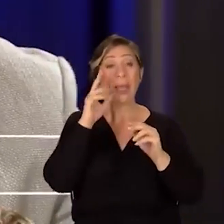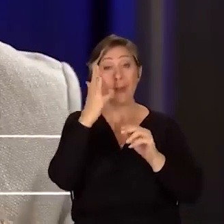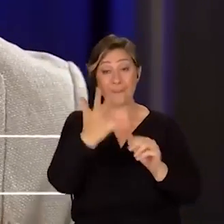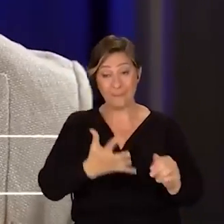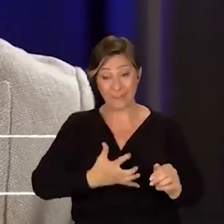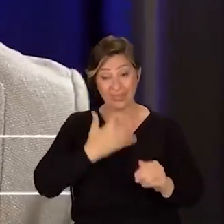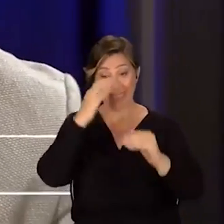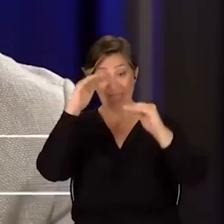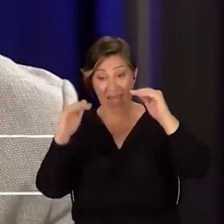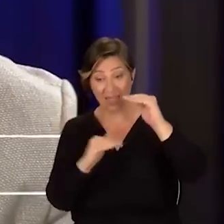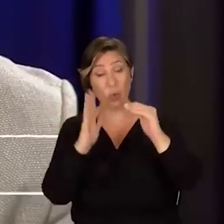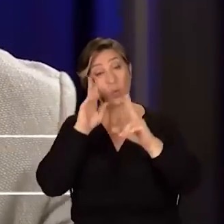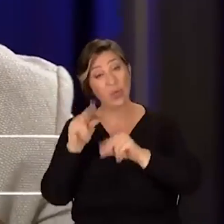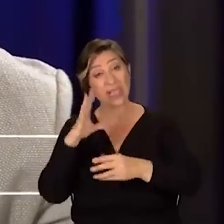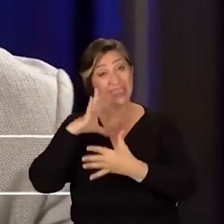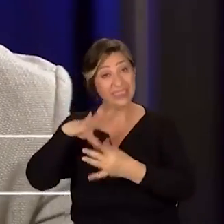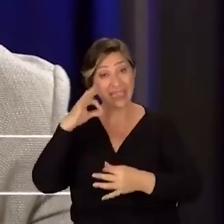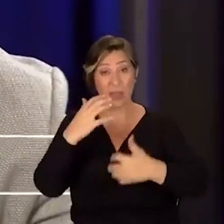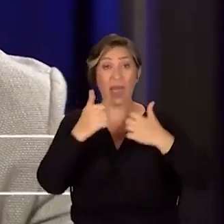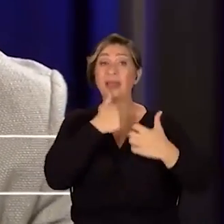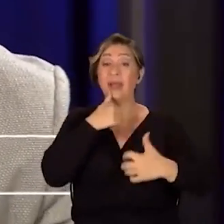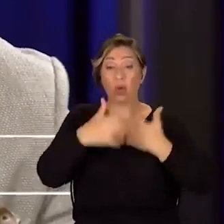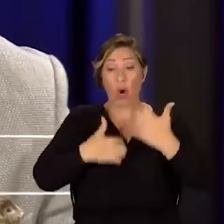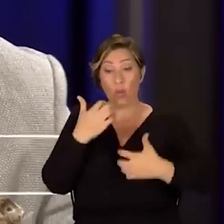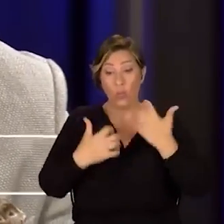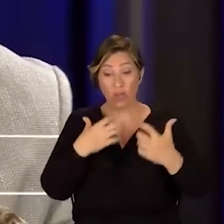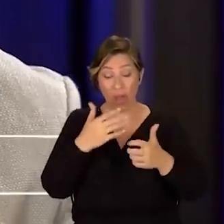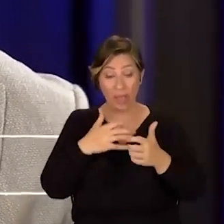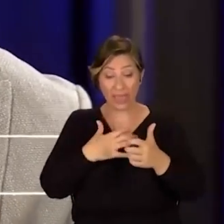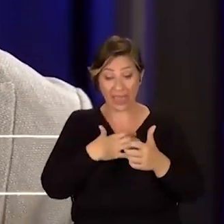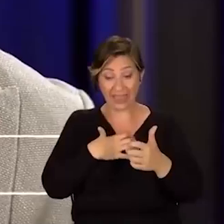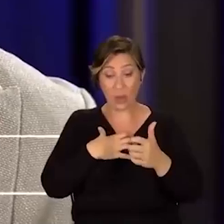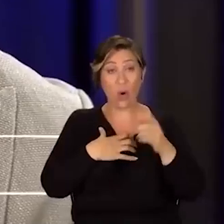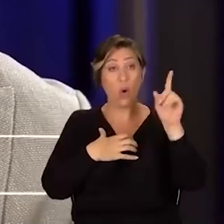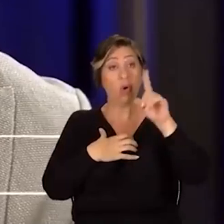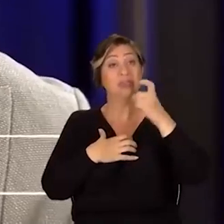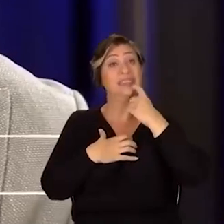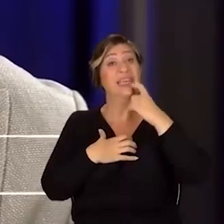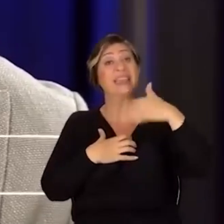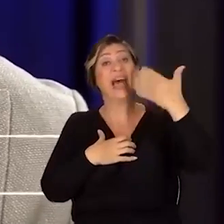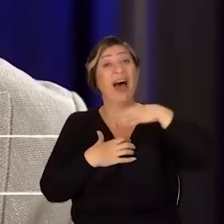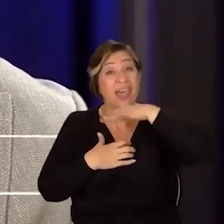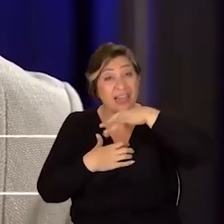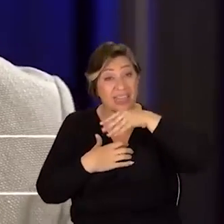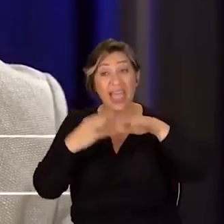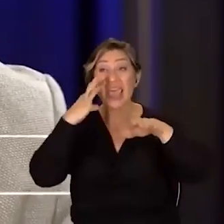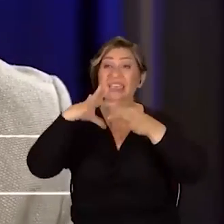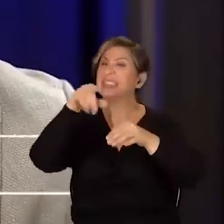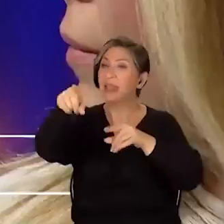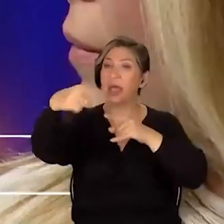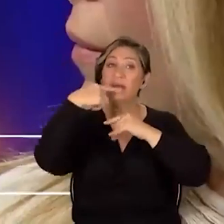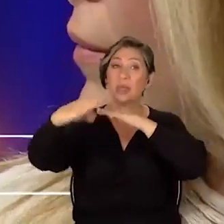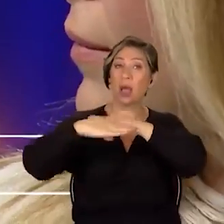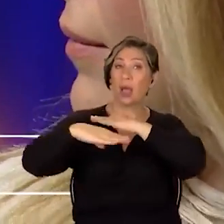saat altında uyuyan insanlarda testosteron seviyesi kendilerinden 10 sene daha yaşlı insanların